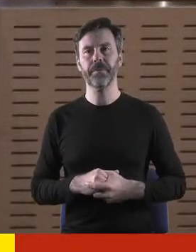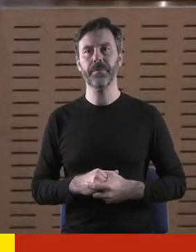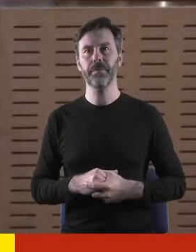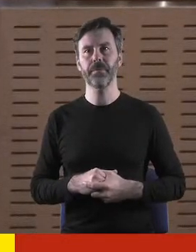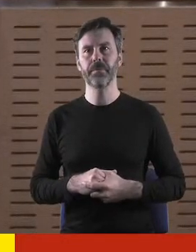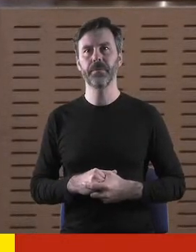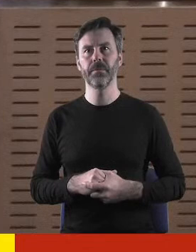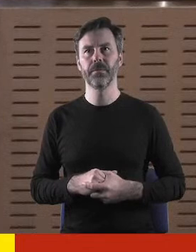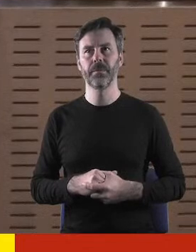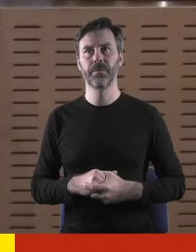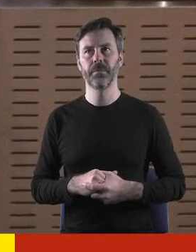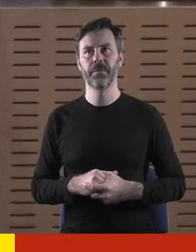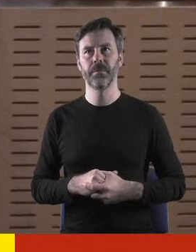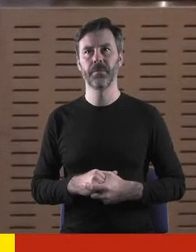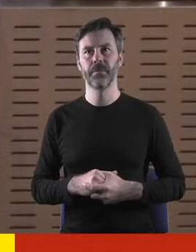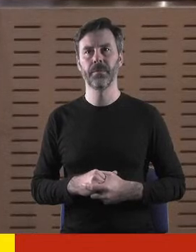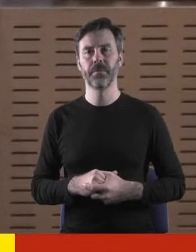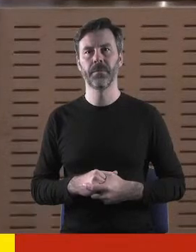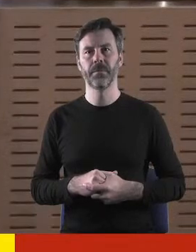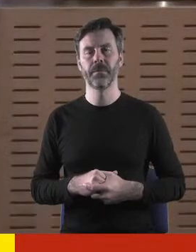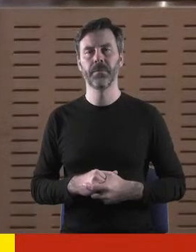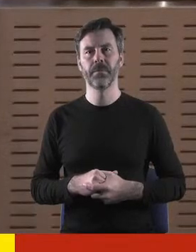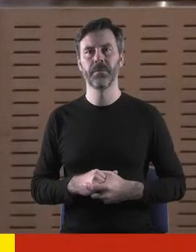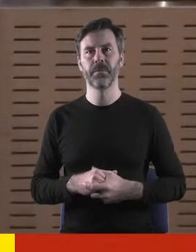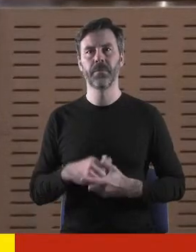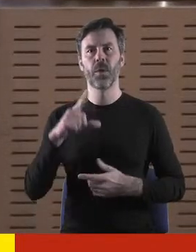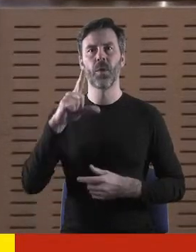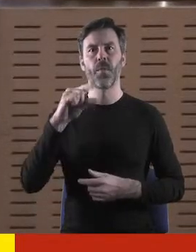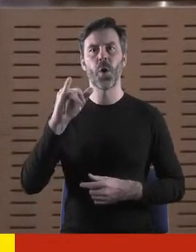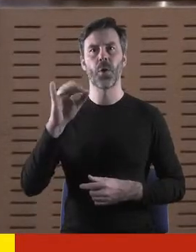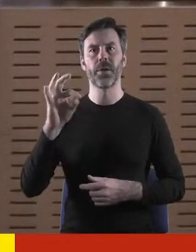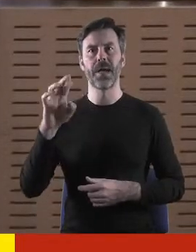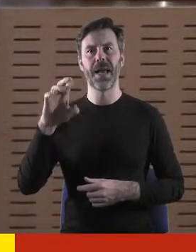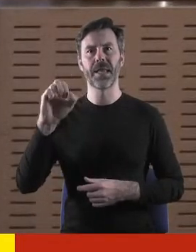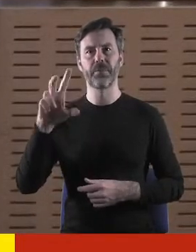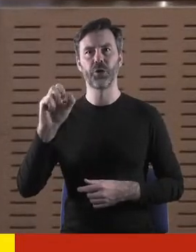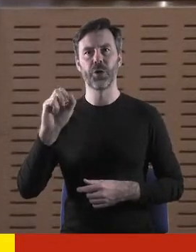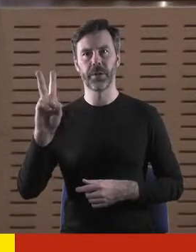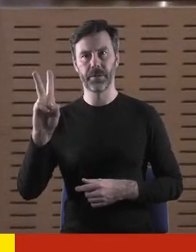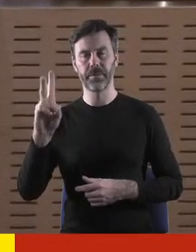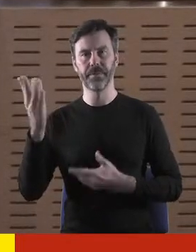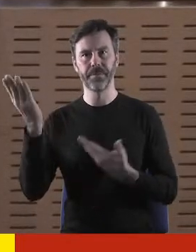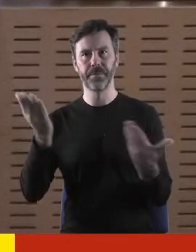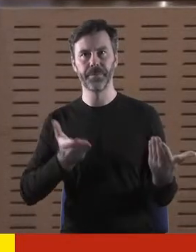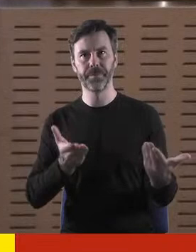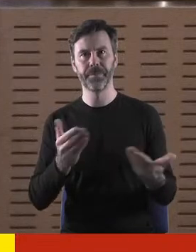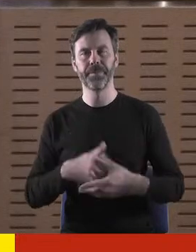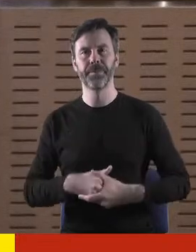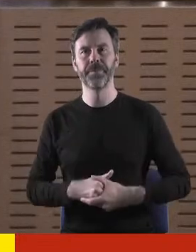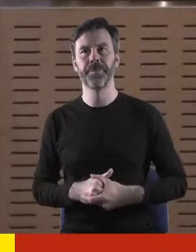Proszę bardzo, pan marszałek Piotr Adamczyk, panią radną proszę o wyłączenie mikrofonu. Dziękuję bardzo. Pan marszałek Piotr Adamczyk.